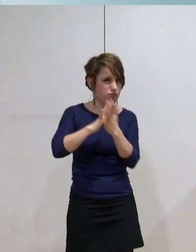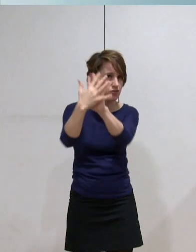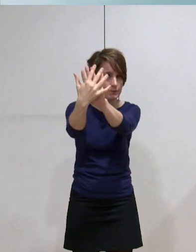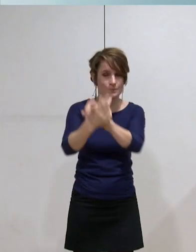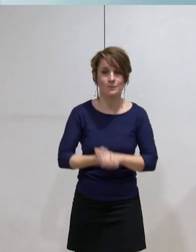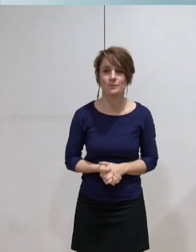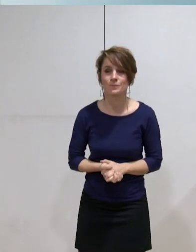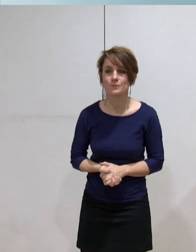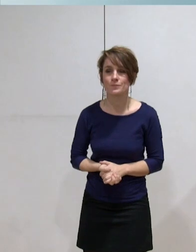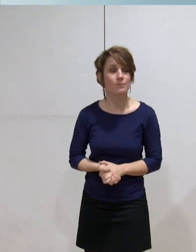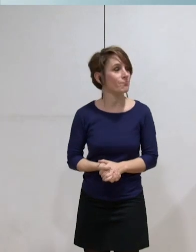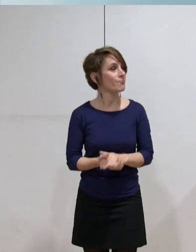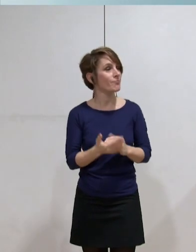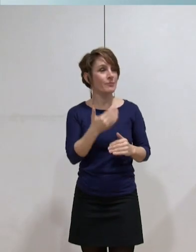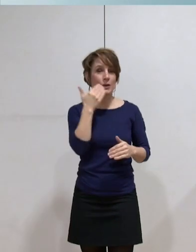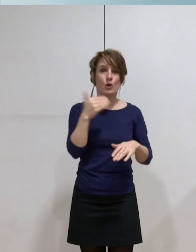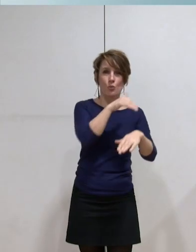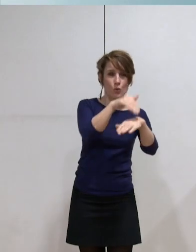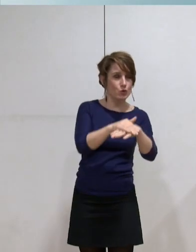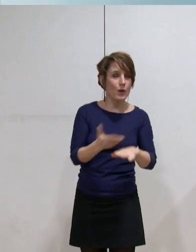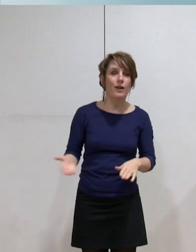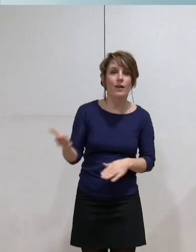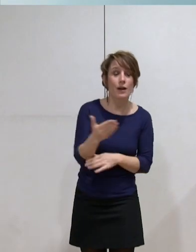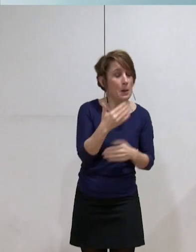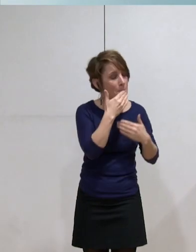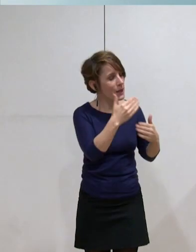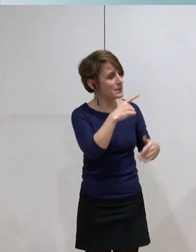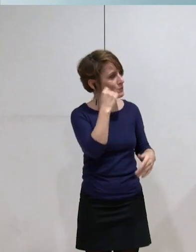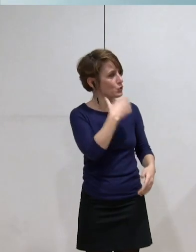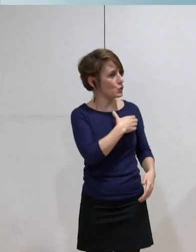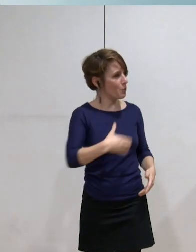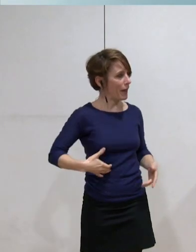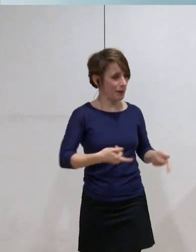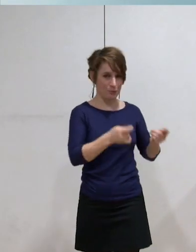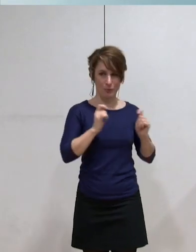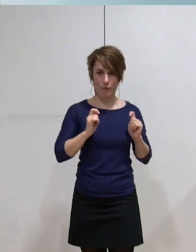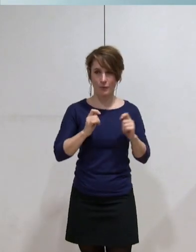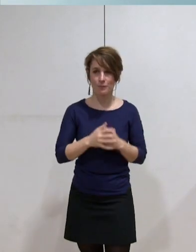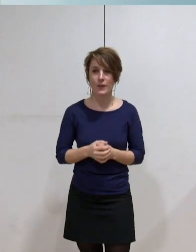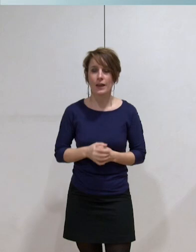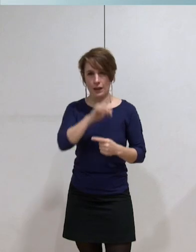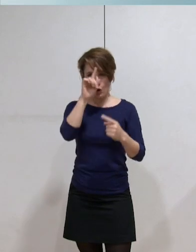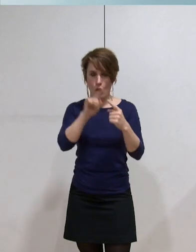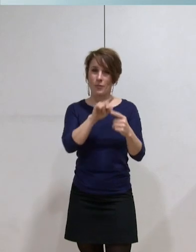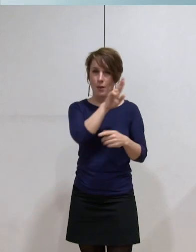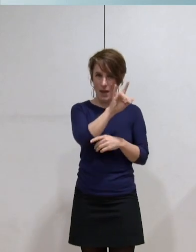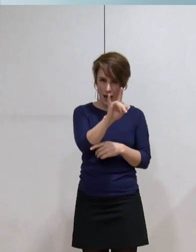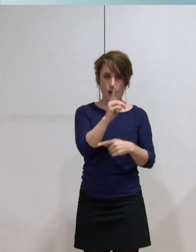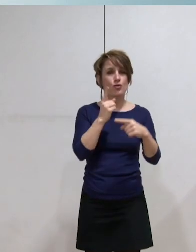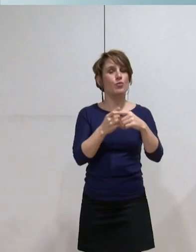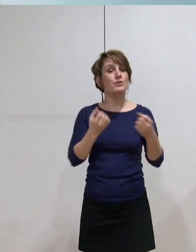à à toutes et à tous merci Monsieur le Maire au-delà des des ressources humaines et de la refondation du service